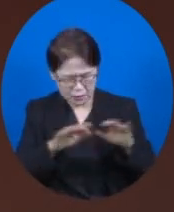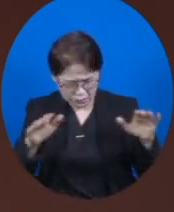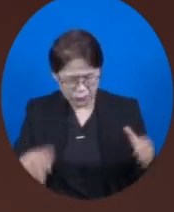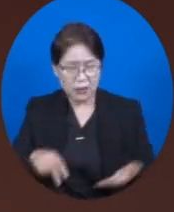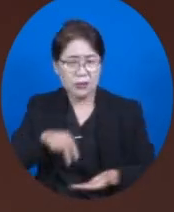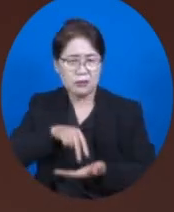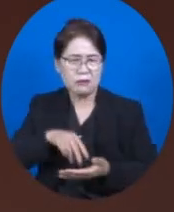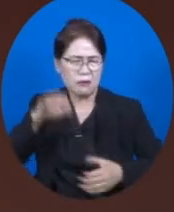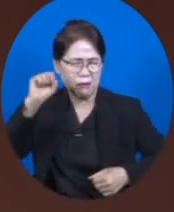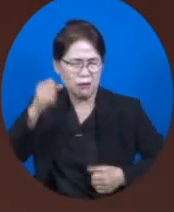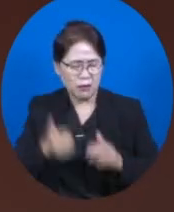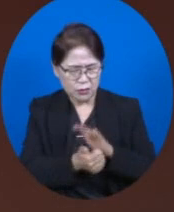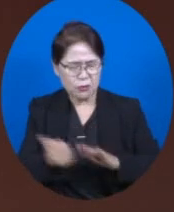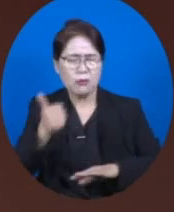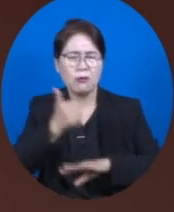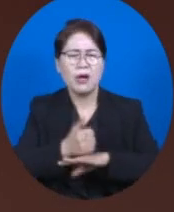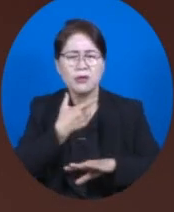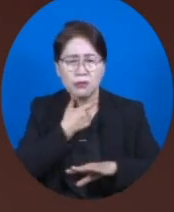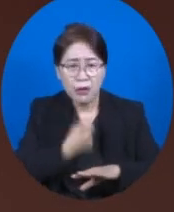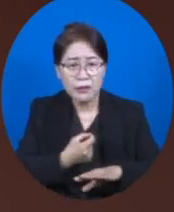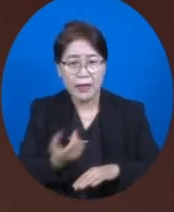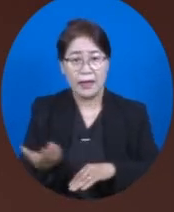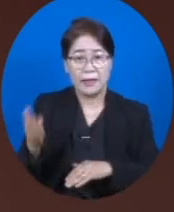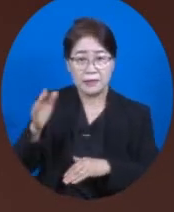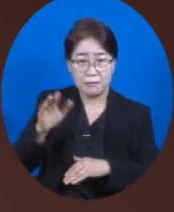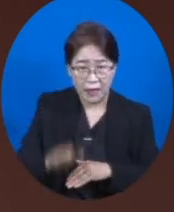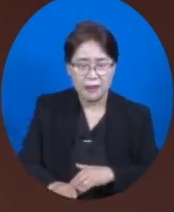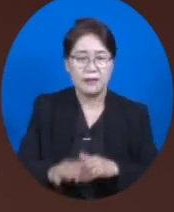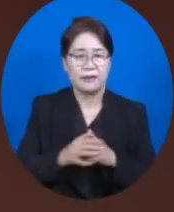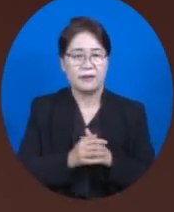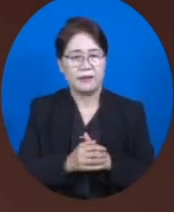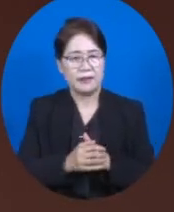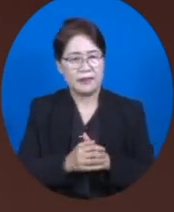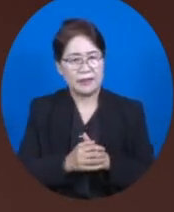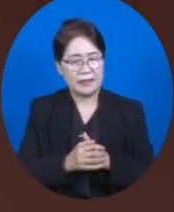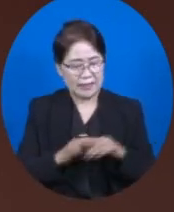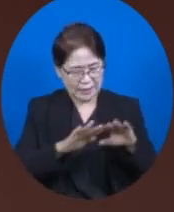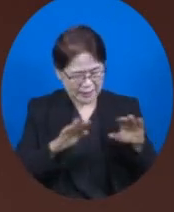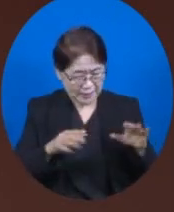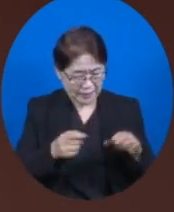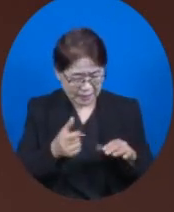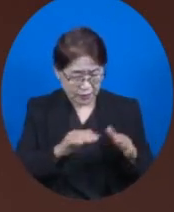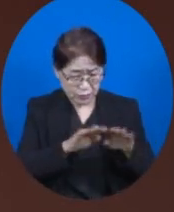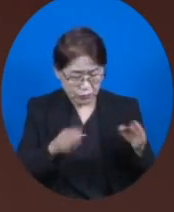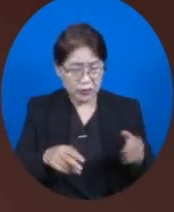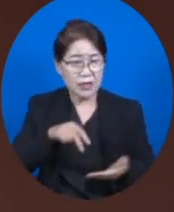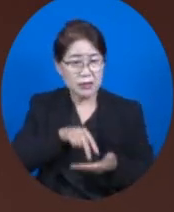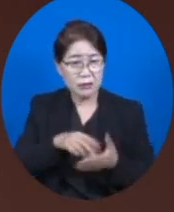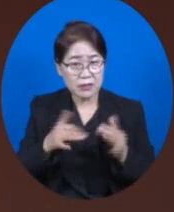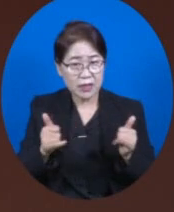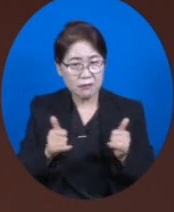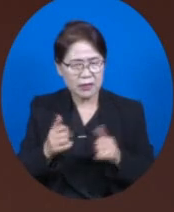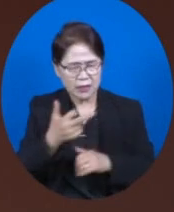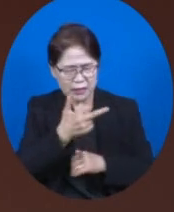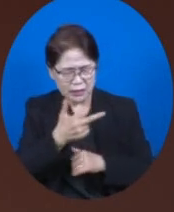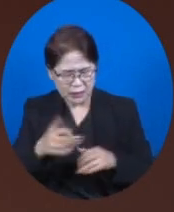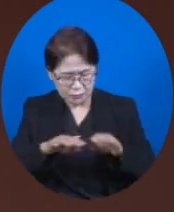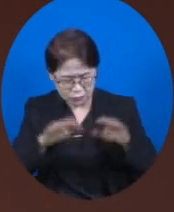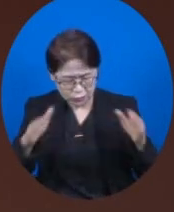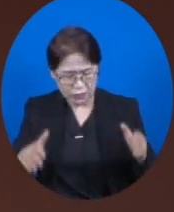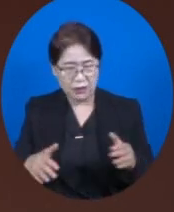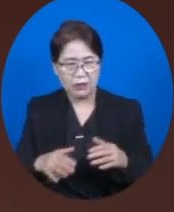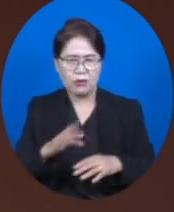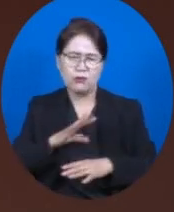원합니다 성공하기를 원합니다 그러나 여러분 작은 무대에 서번 자가 큰 무대에도 두려움 없이